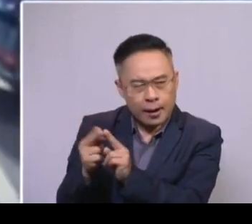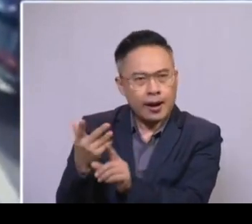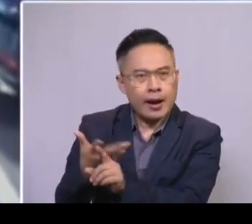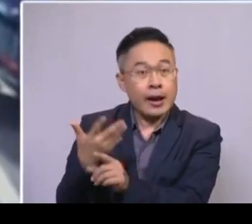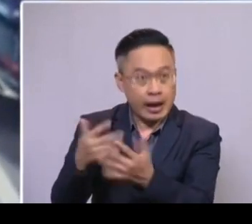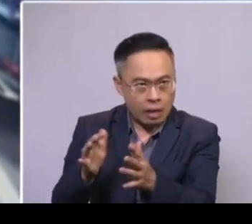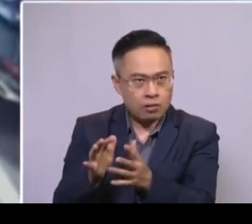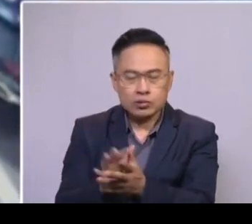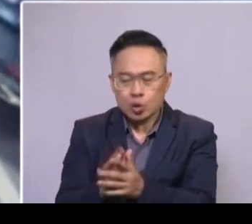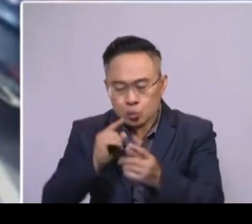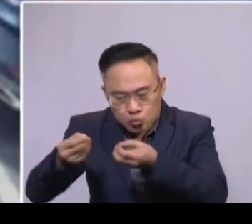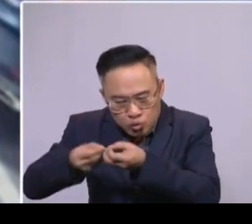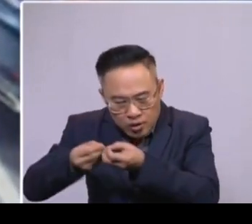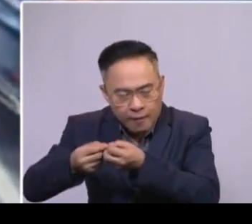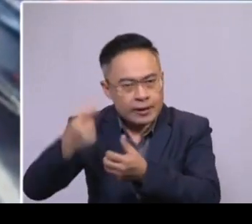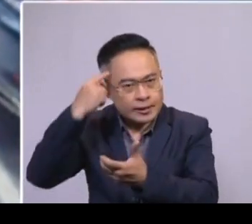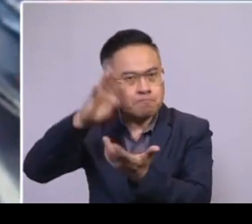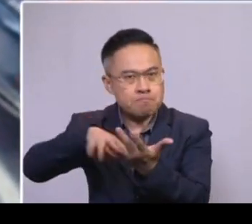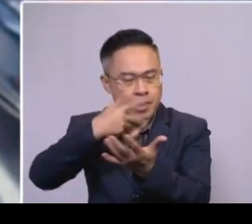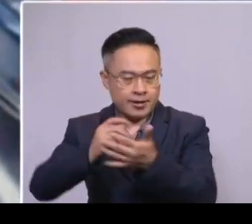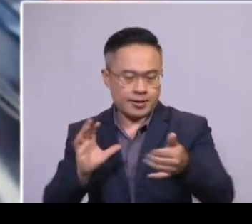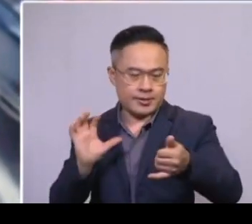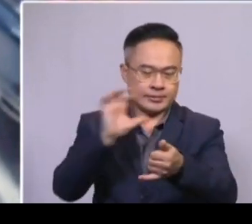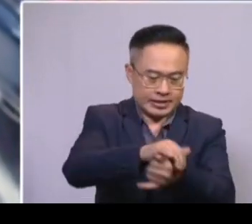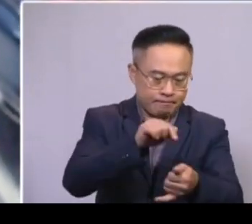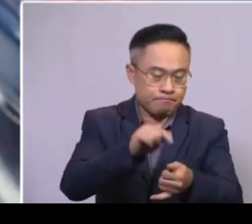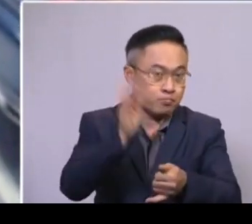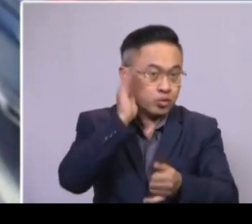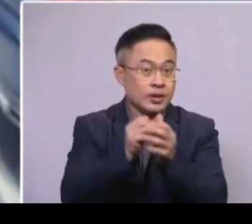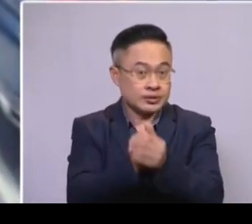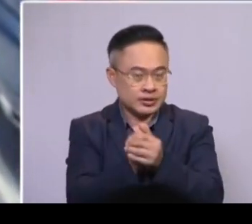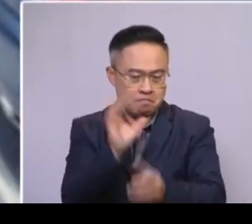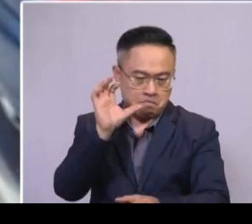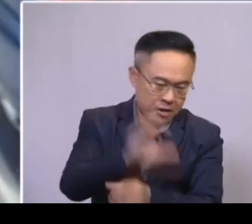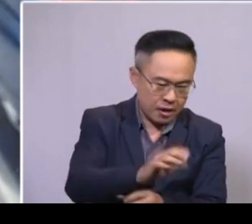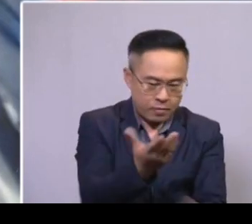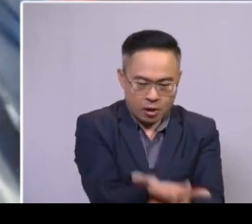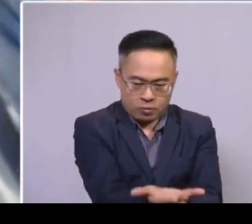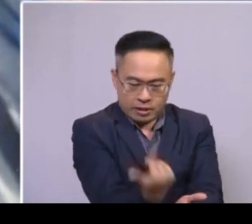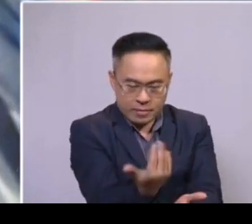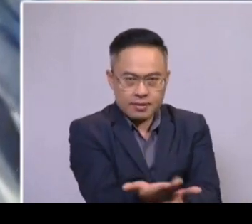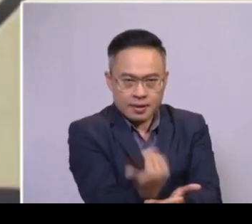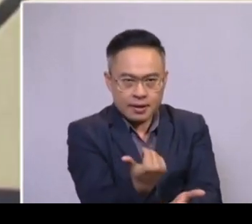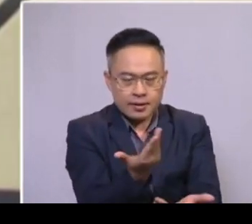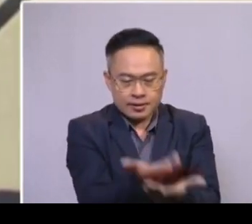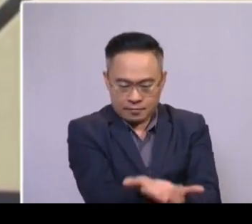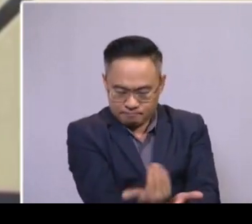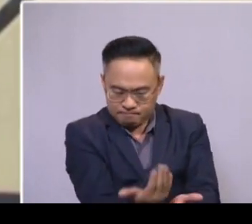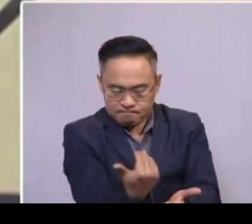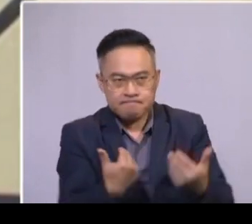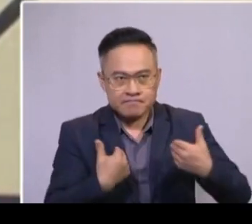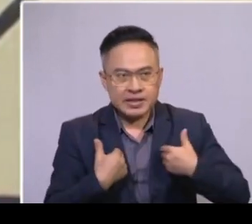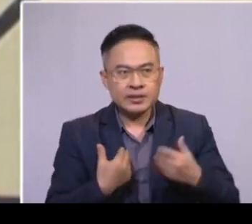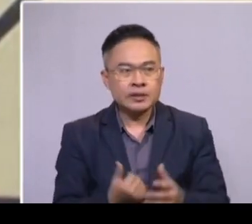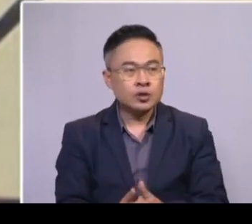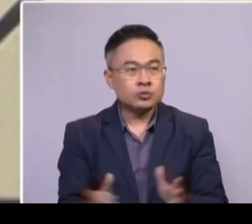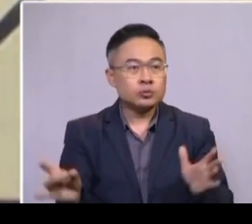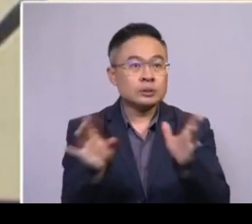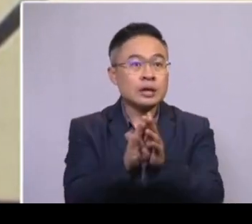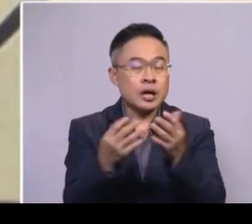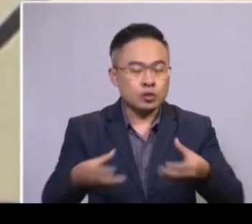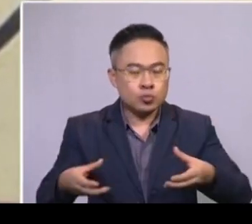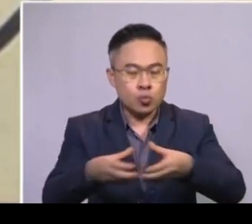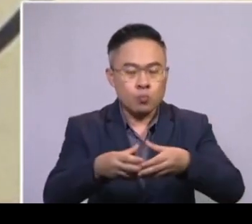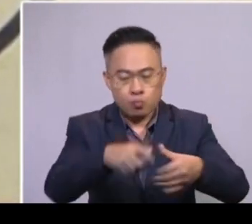คนซ้อมเป็นคนอุ้มและเป็นคนรับเงินค่าถ่ายจับได้นะฮะ16เมษายนสำหรับในกบคนที่ 2คือ